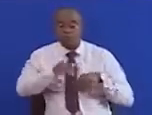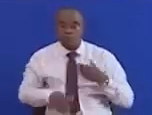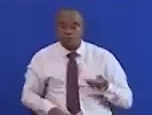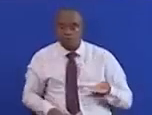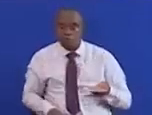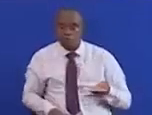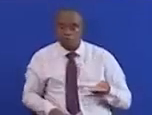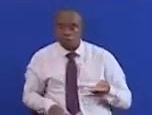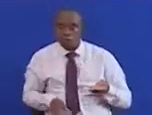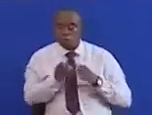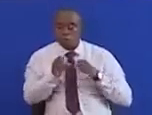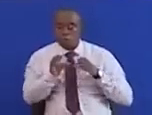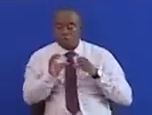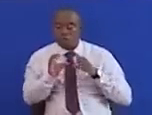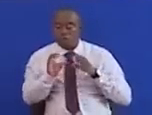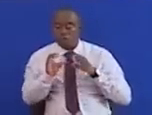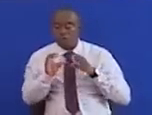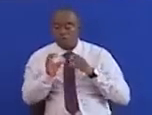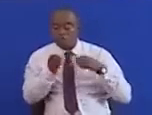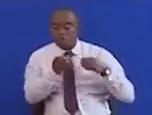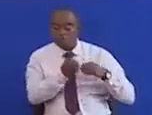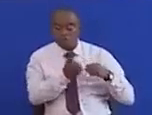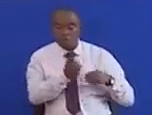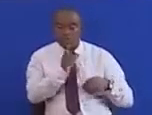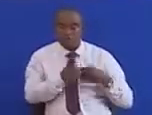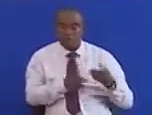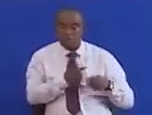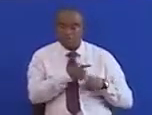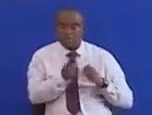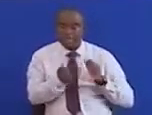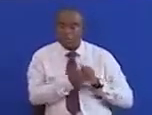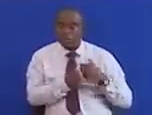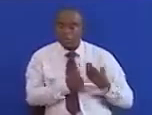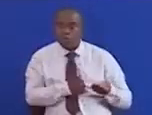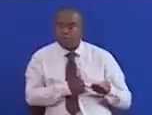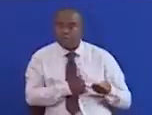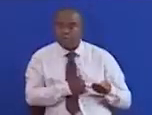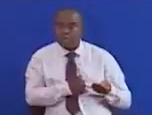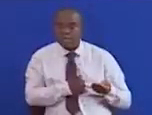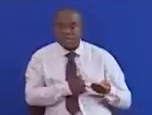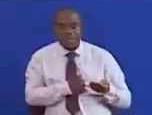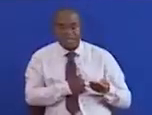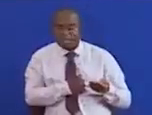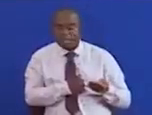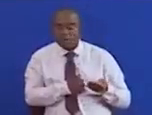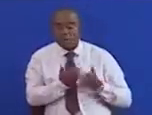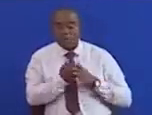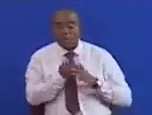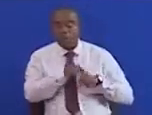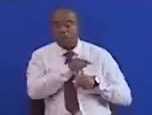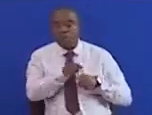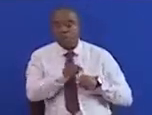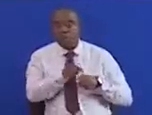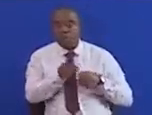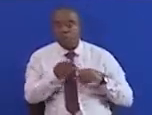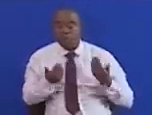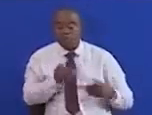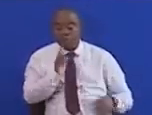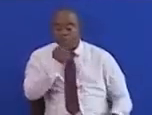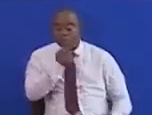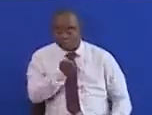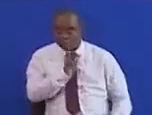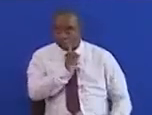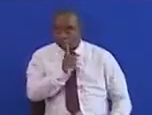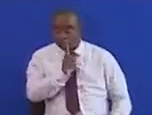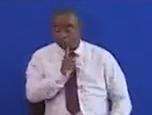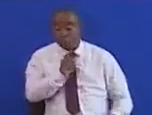kwa mafungu ya TAMISEMI namna yalivyo, hizo dakika 10 hazitatupeleka pale, kwa sababu kipindi hiki ni kipindi cha Ramadhani, sio kipindi